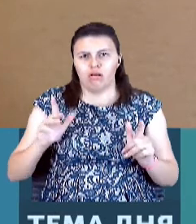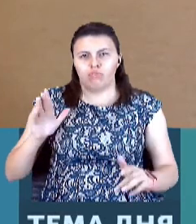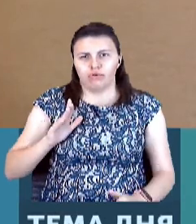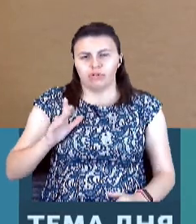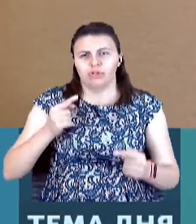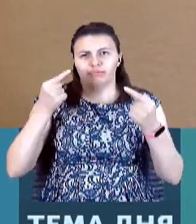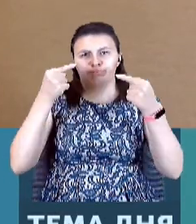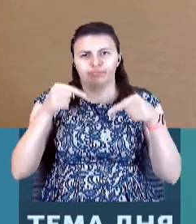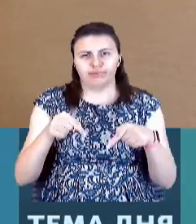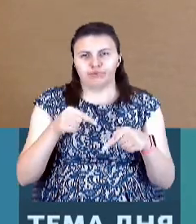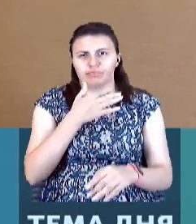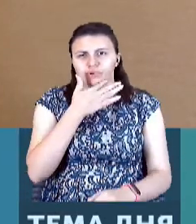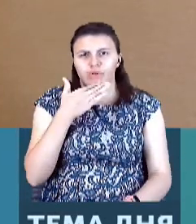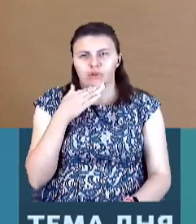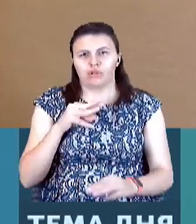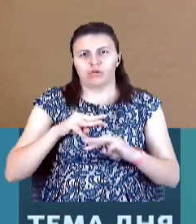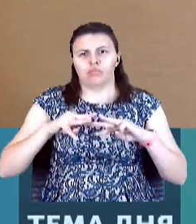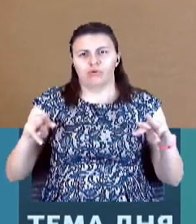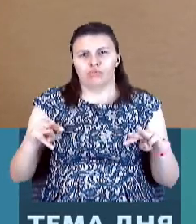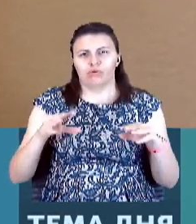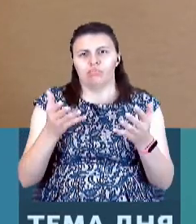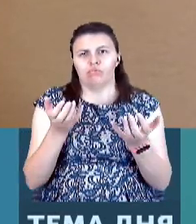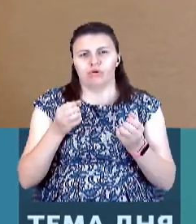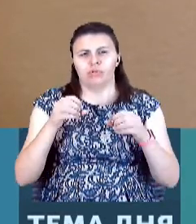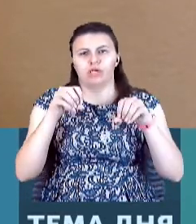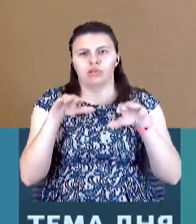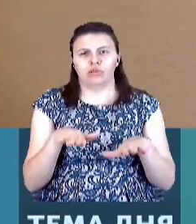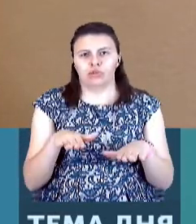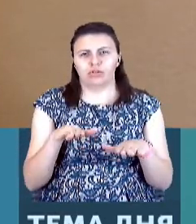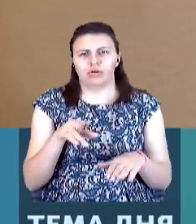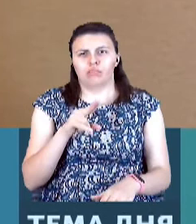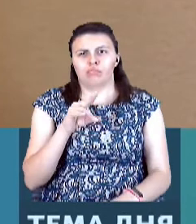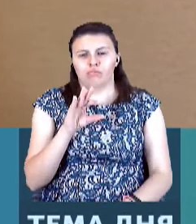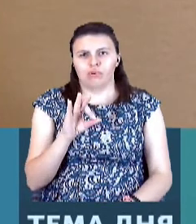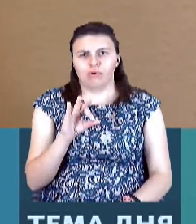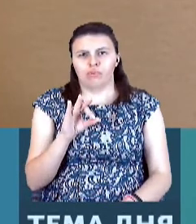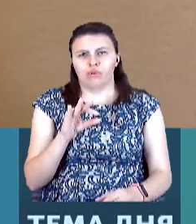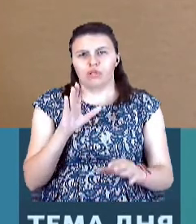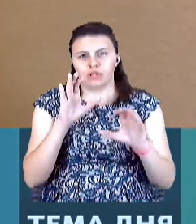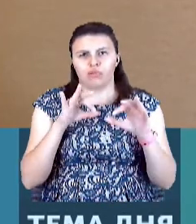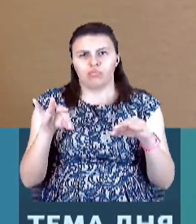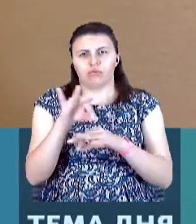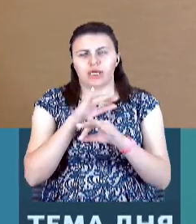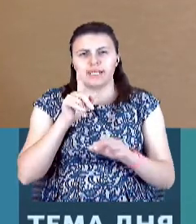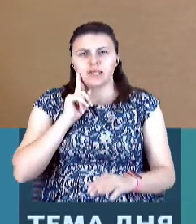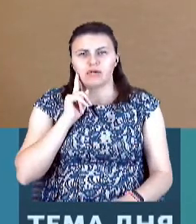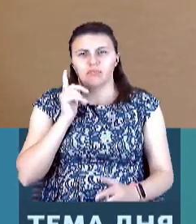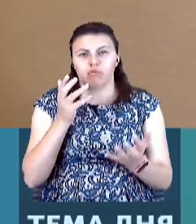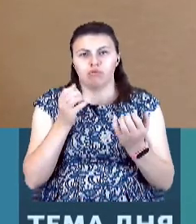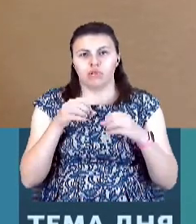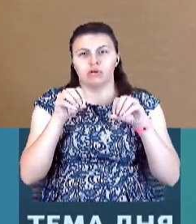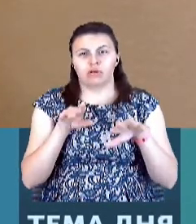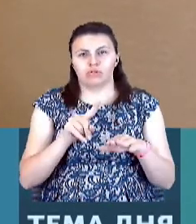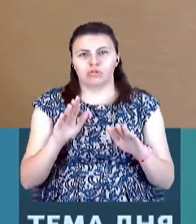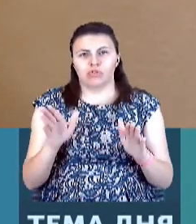І уряд приймає рішення, точніше, безпосередньо по законопроекту Зеленського, приймає рішення щодо підвищення до